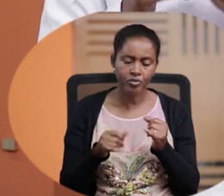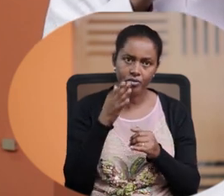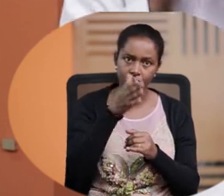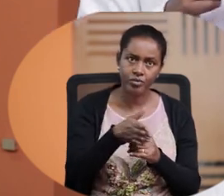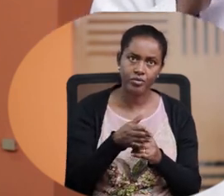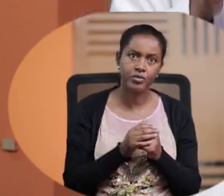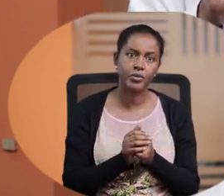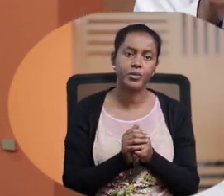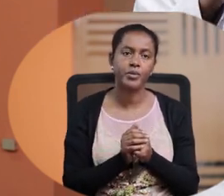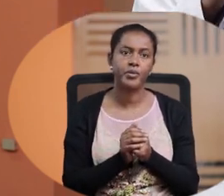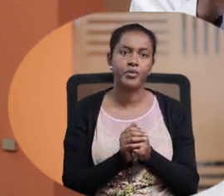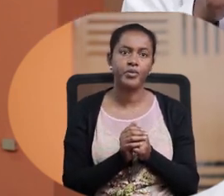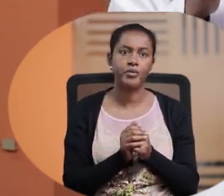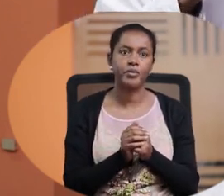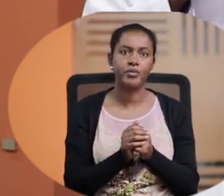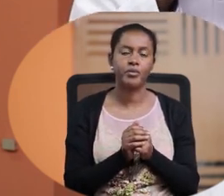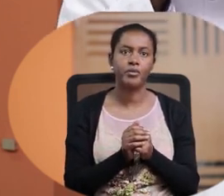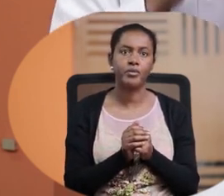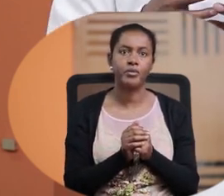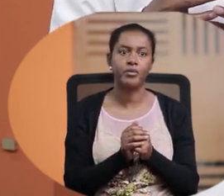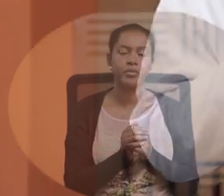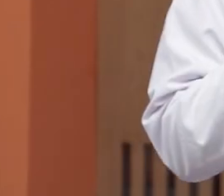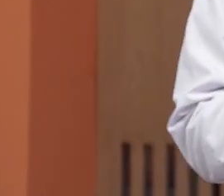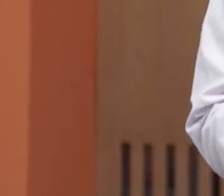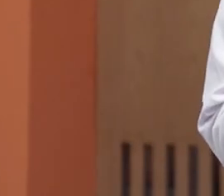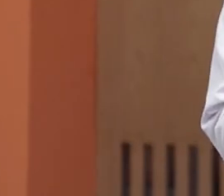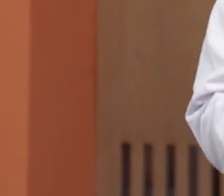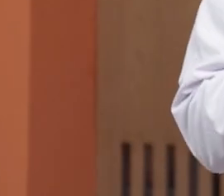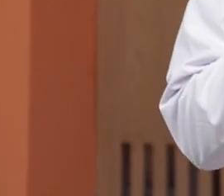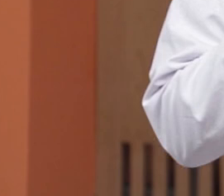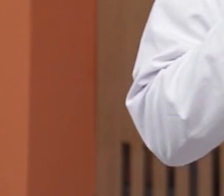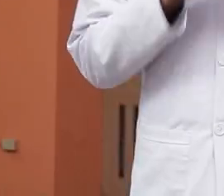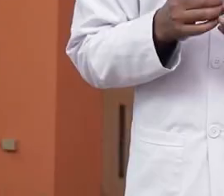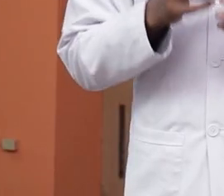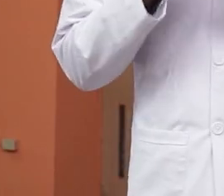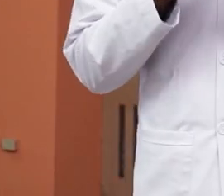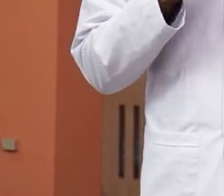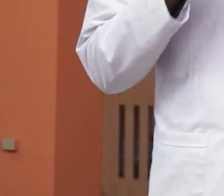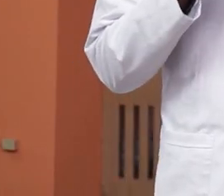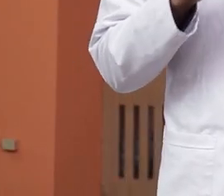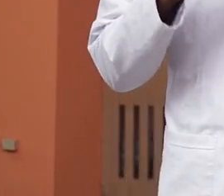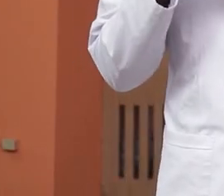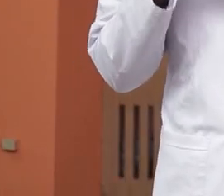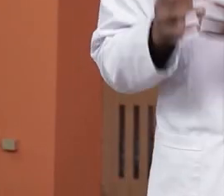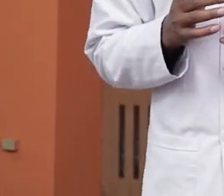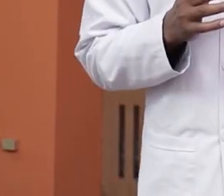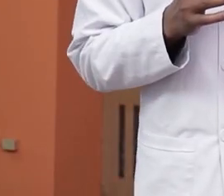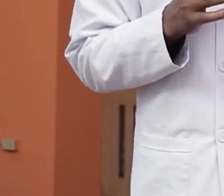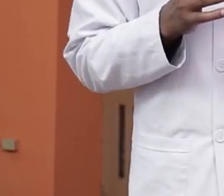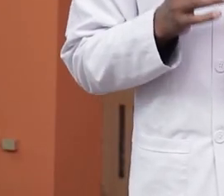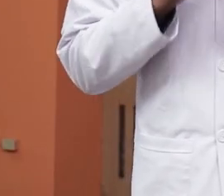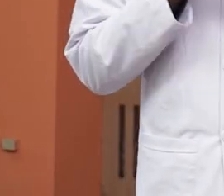funaanu giraafii sararaa fi chaartii paayii ni ijaaru. 2ffaa irrattiin dhuma boqonnaa kanaa booda